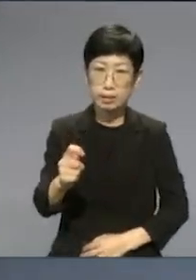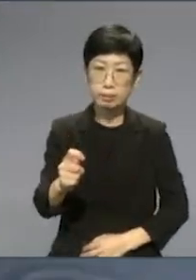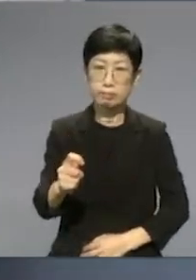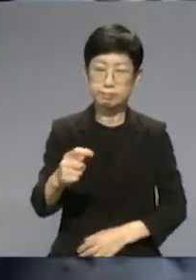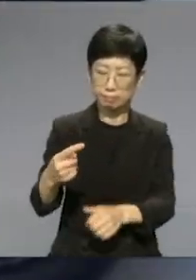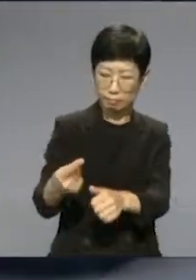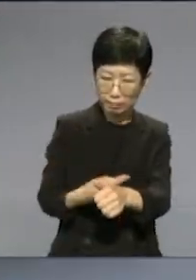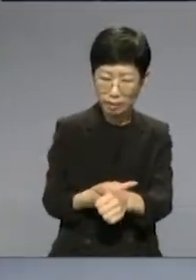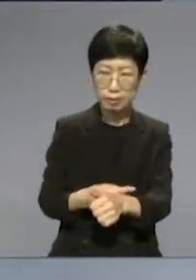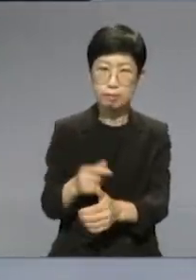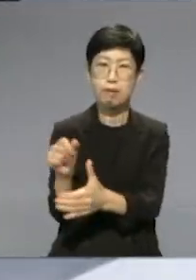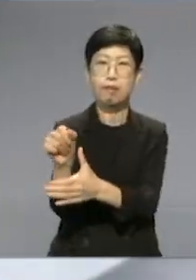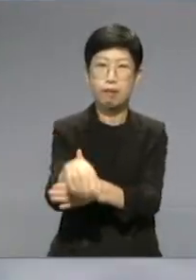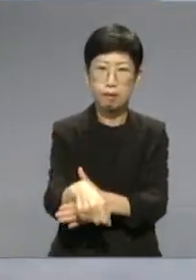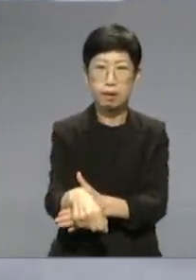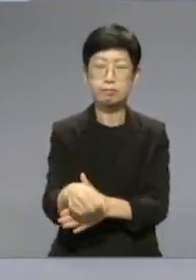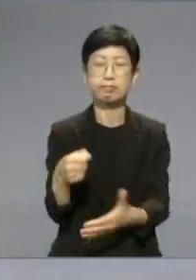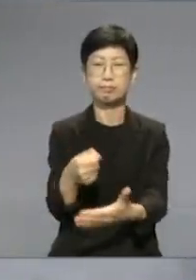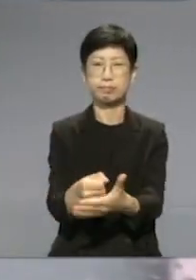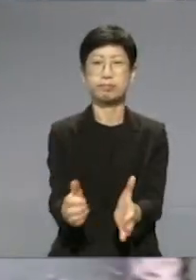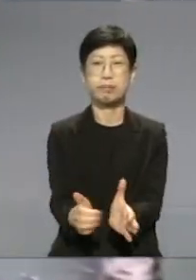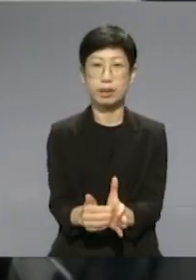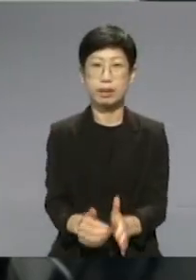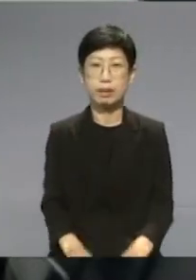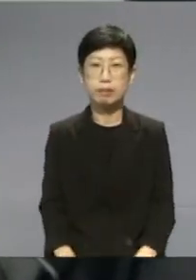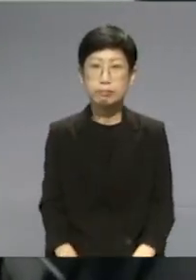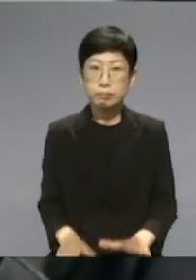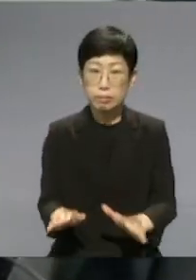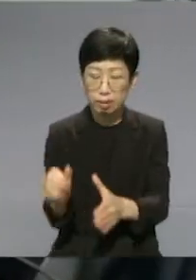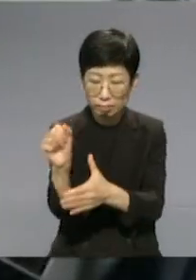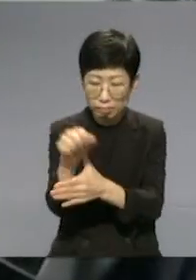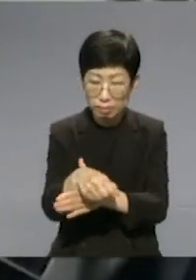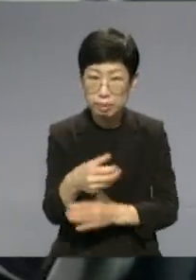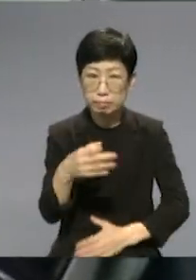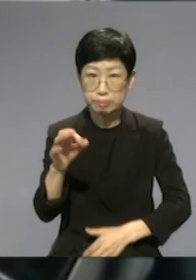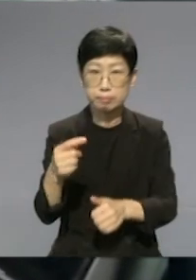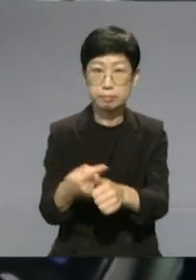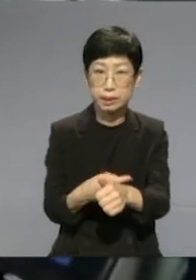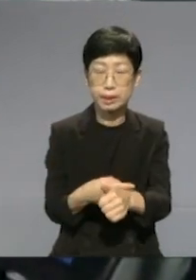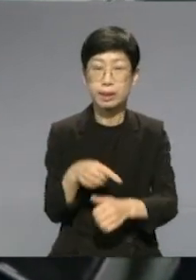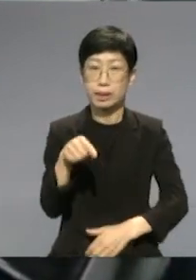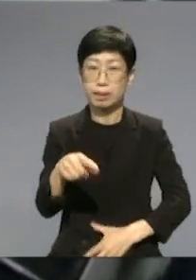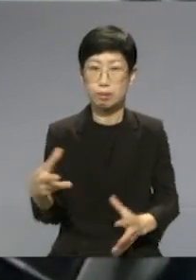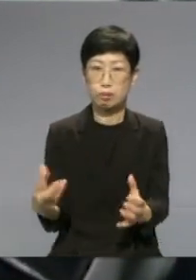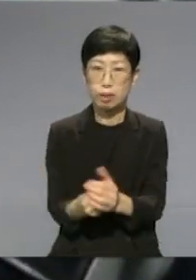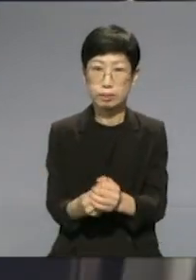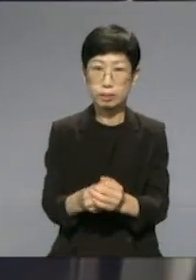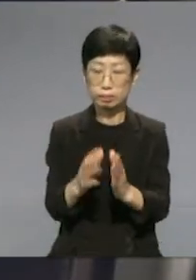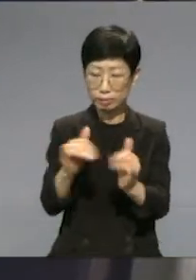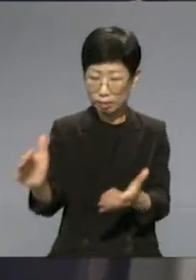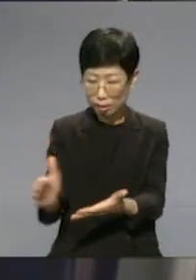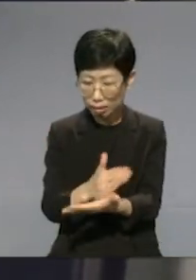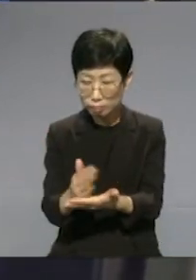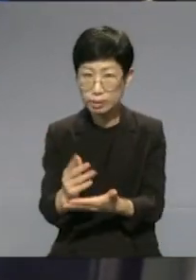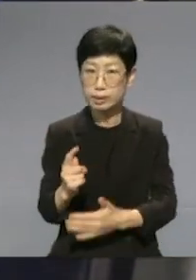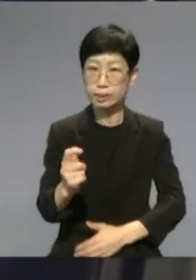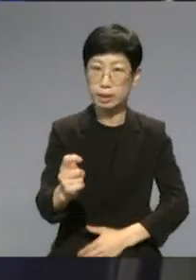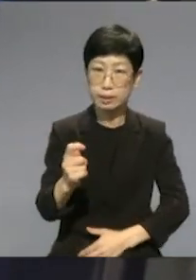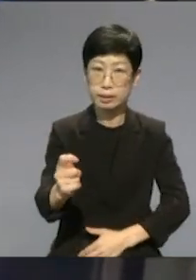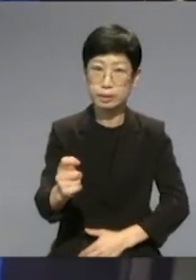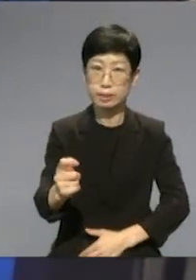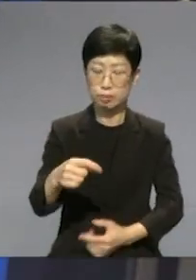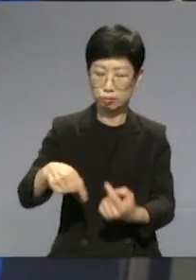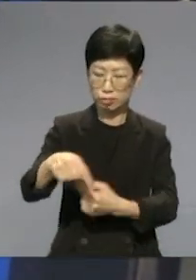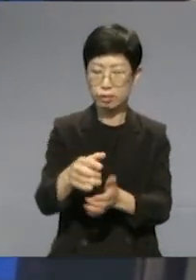허용하는 결의안을 승인했다고 밝혔습니다 이번 영업승인으로 샌프란시스코에서는 완전 무인 자율주행방식의 택시 영업이